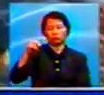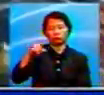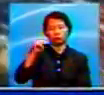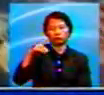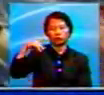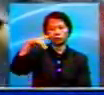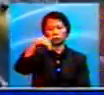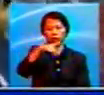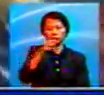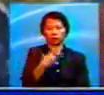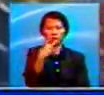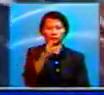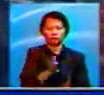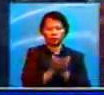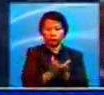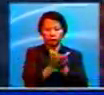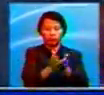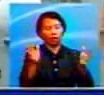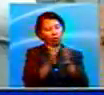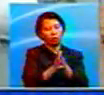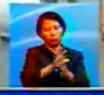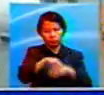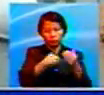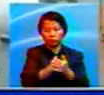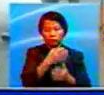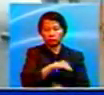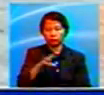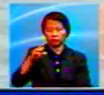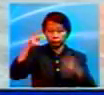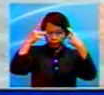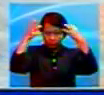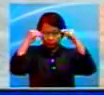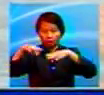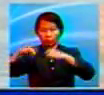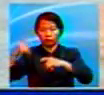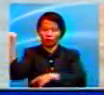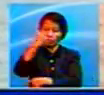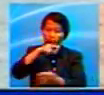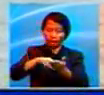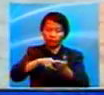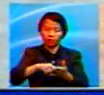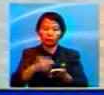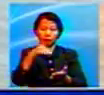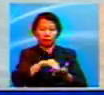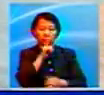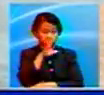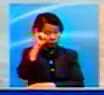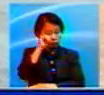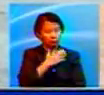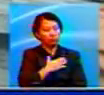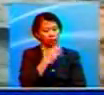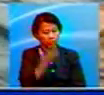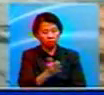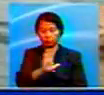tentera sebenarnya dan 12 kapal secara keseluruhannya. Dan Tony Abbott juga hari ini sekali lagi memberi jaminan komitmennya